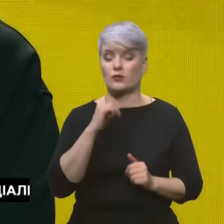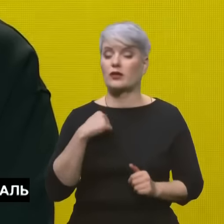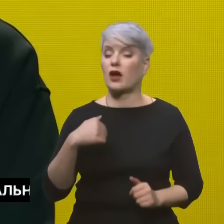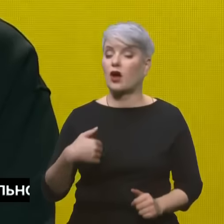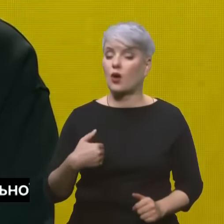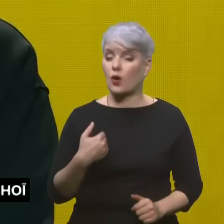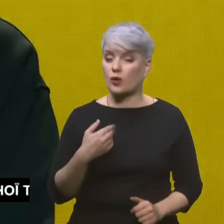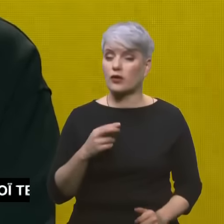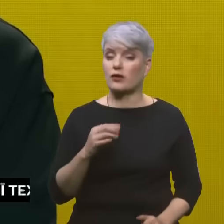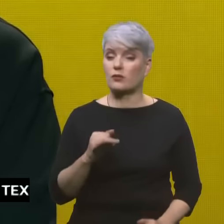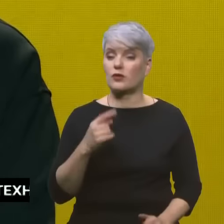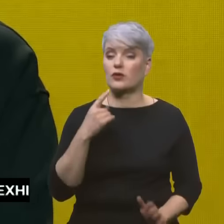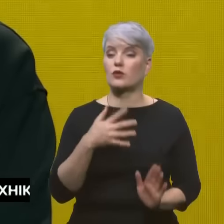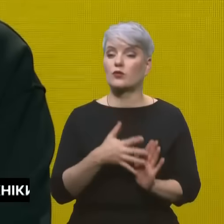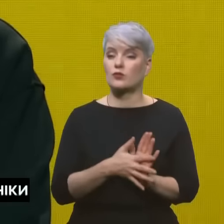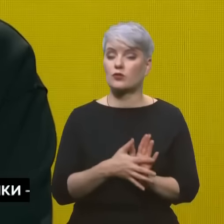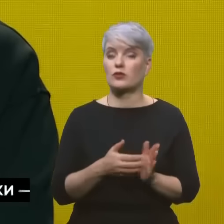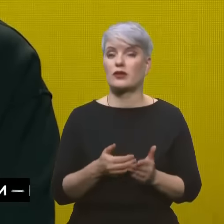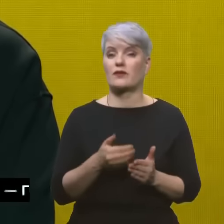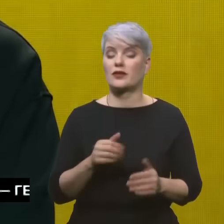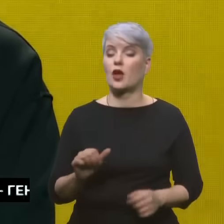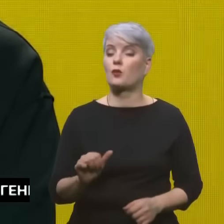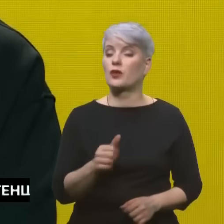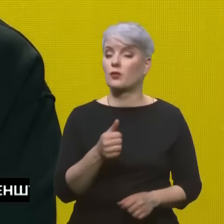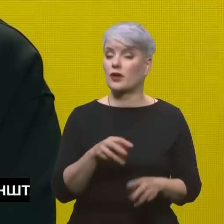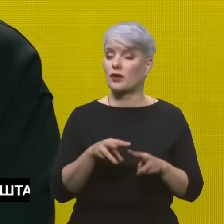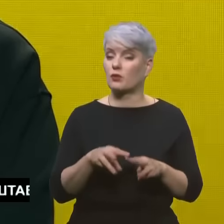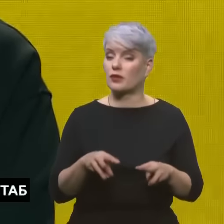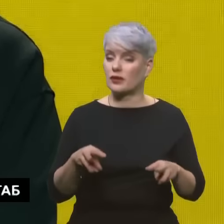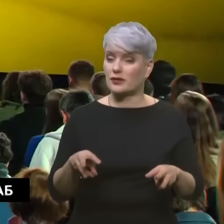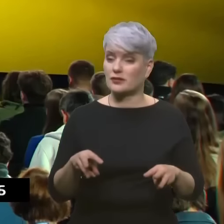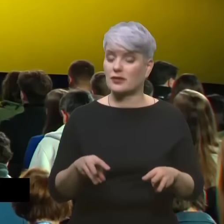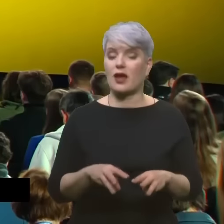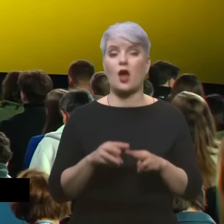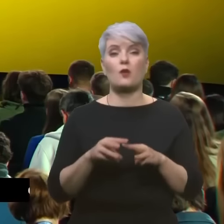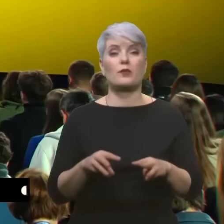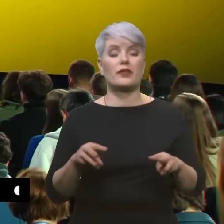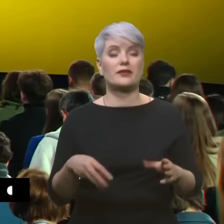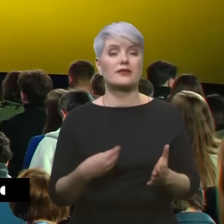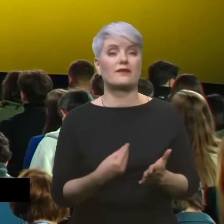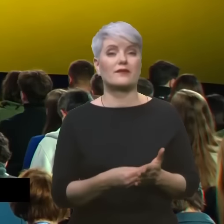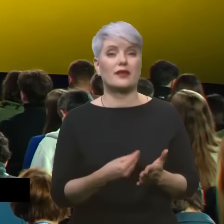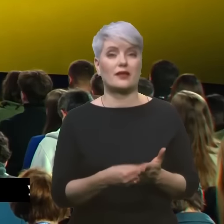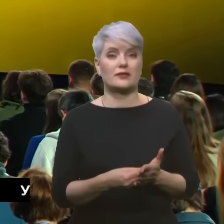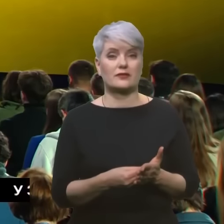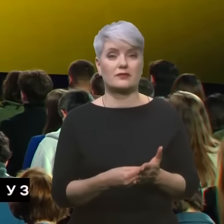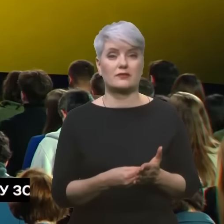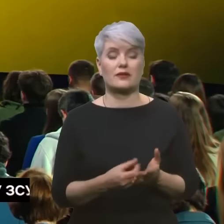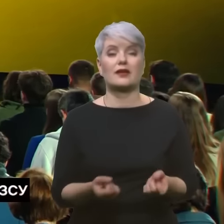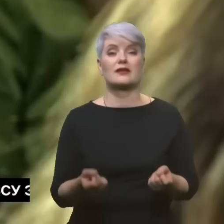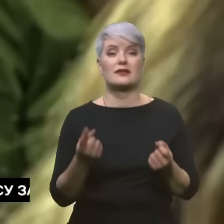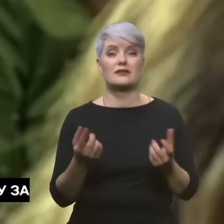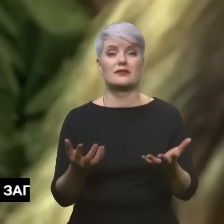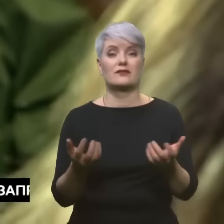хотів би розуміння від прем'єр-міністра, від міністра фінансів, а звідки